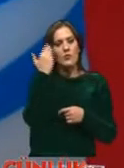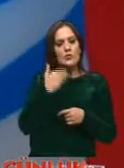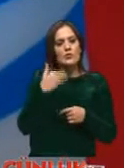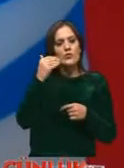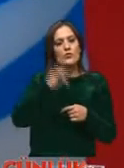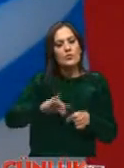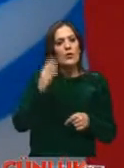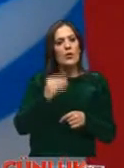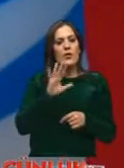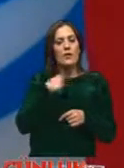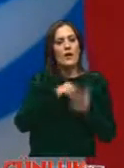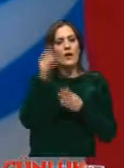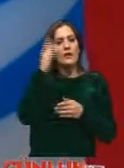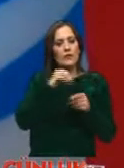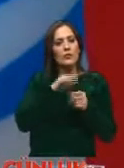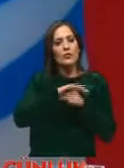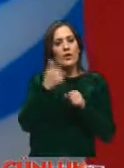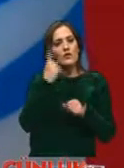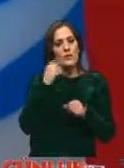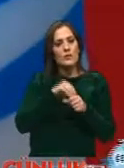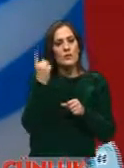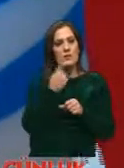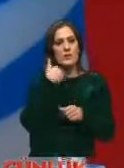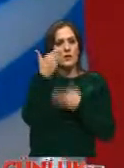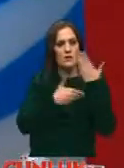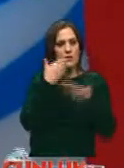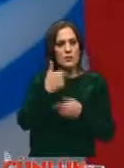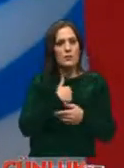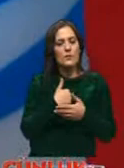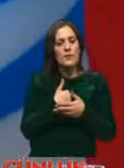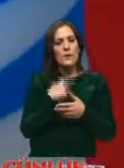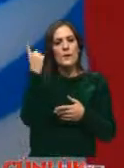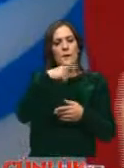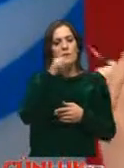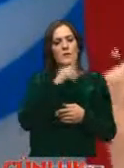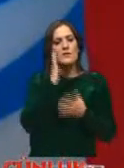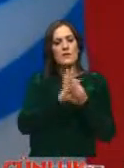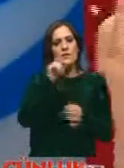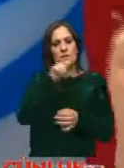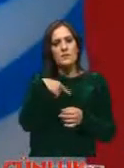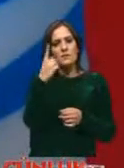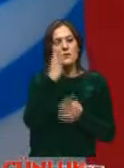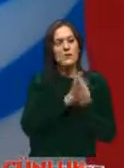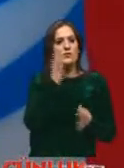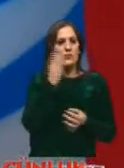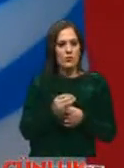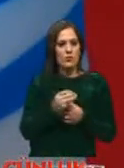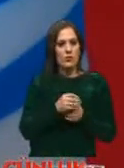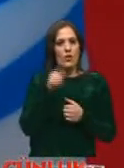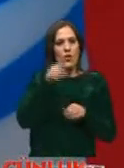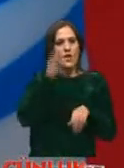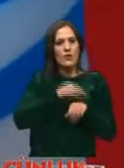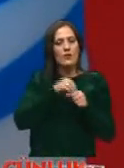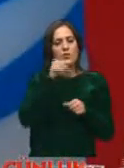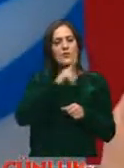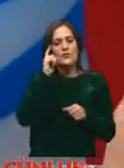bile erebiliriz her anlamda, değil mi? Yani evet, dünya çapında bir şeyden söz ediyorum. Çünkü 100 kişi bir kişi oluyor o